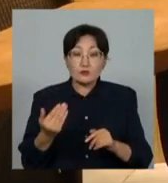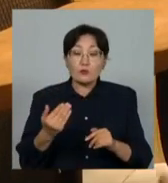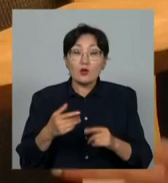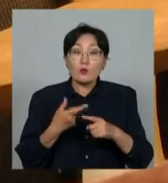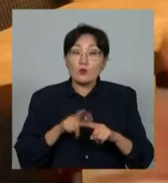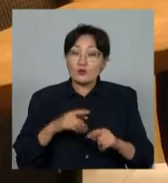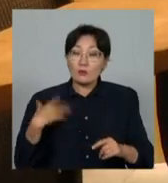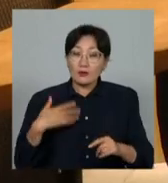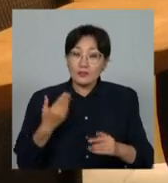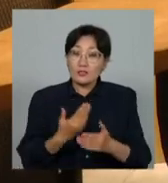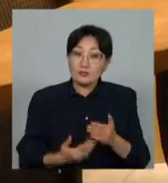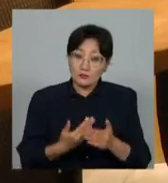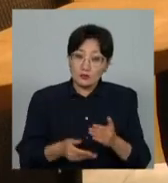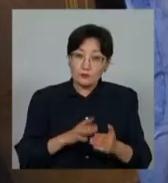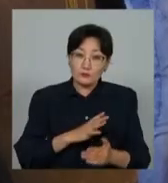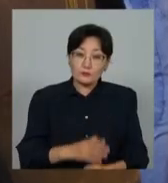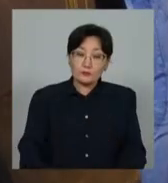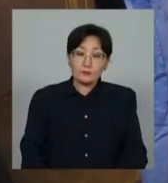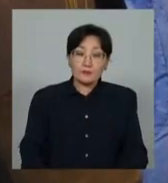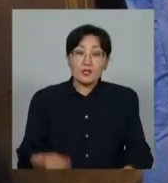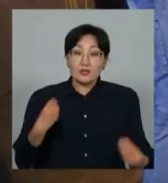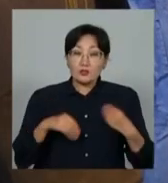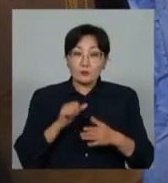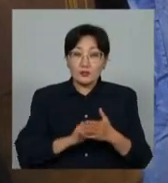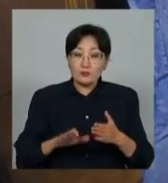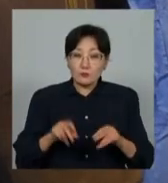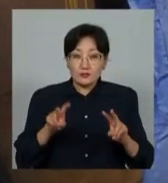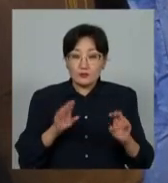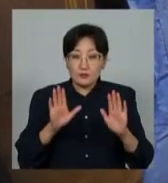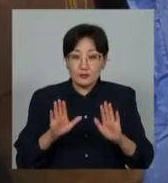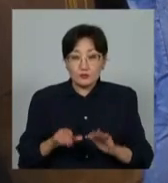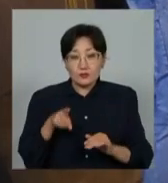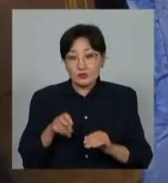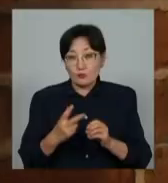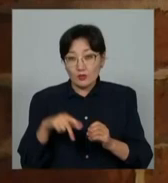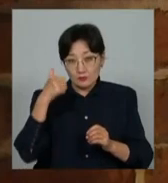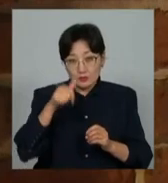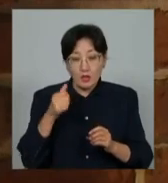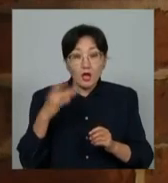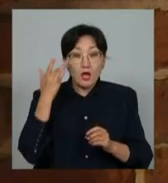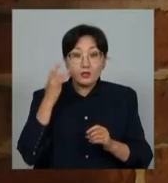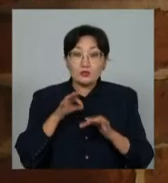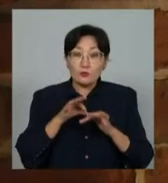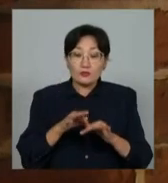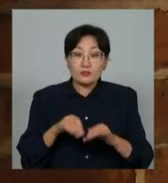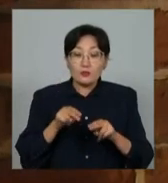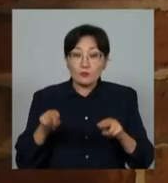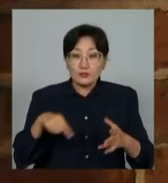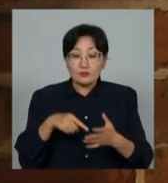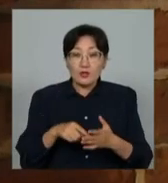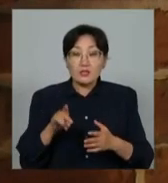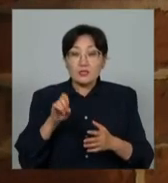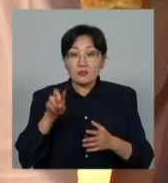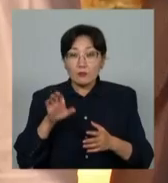өте пайдалы кеңестер берді. Киім себеп емес атты көрме алғаш рет 2013 жылы Ақшта өткен. Петропавл қаласы